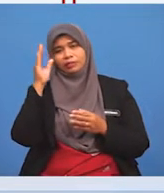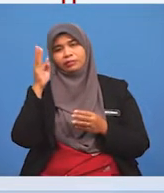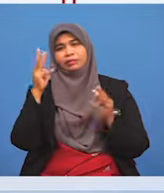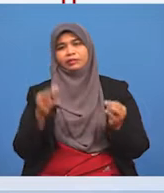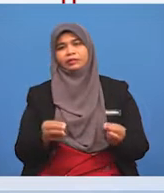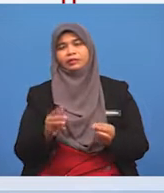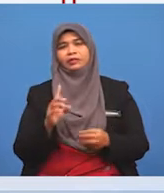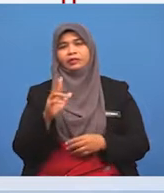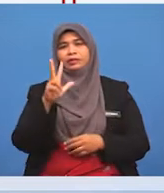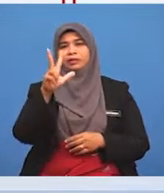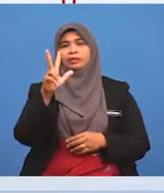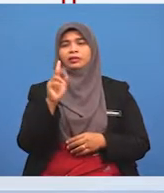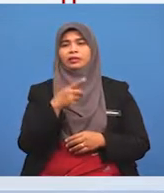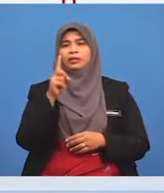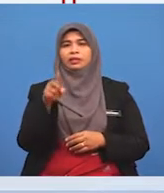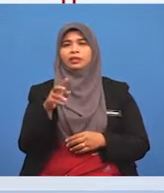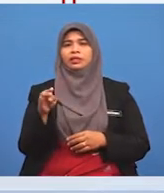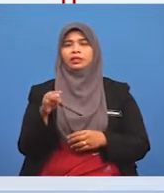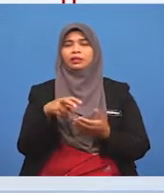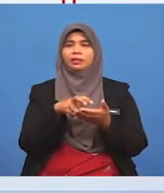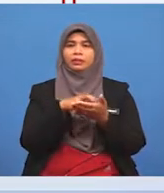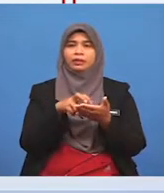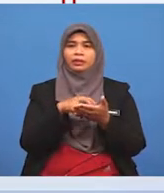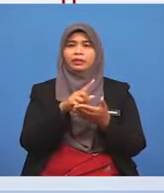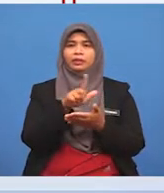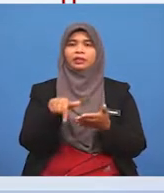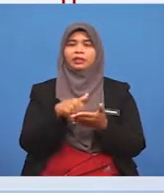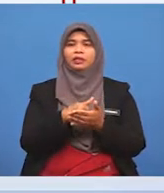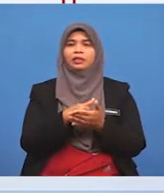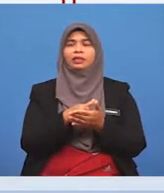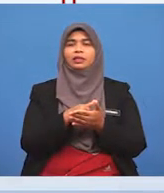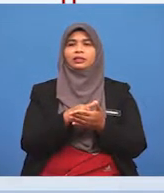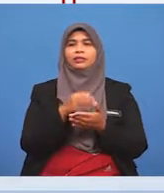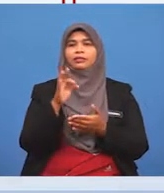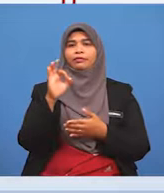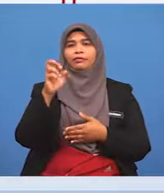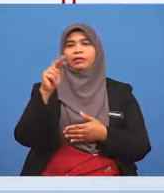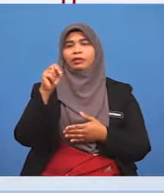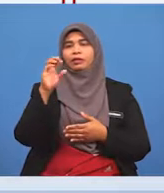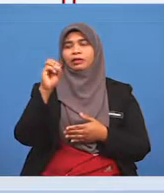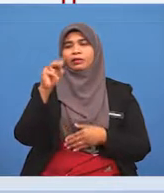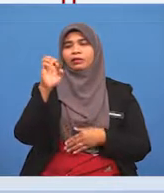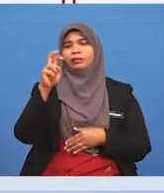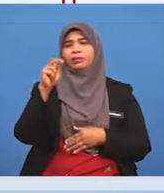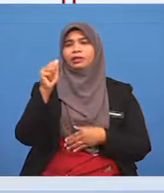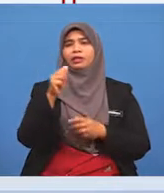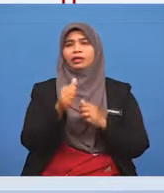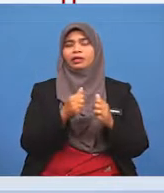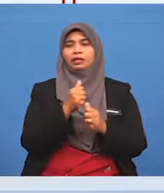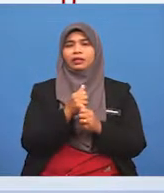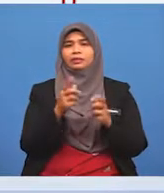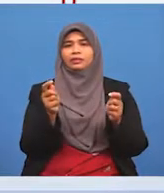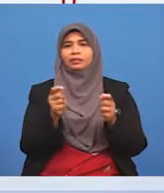ketiga, kita hendaklah menyelidiki segala fenomena alam sekitar seperti